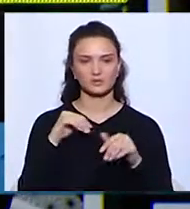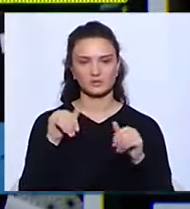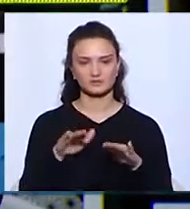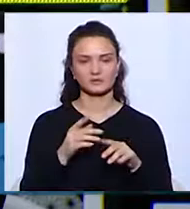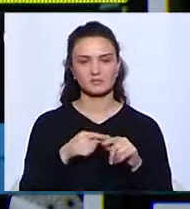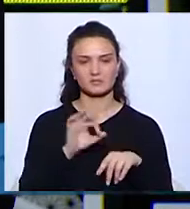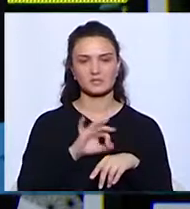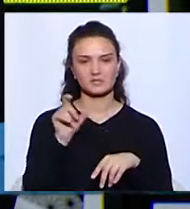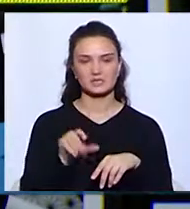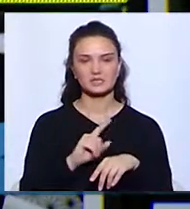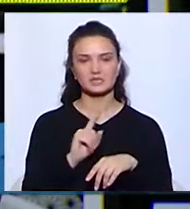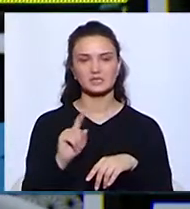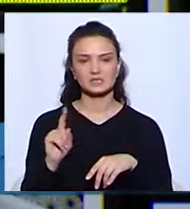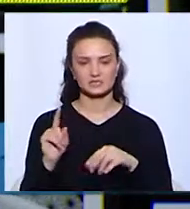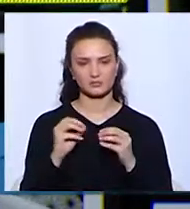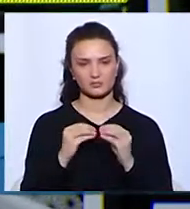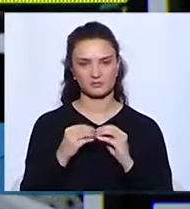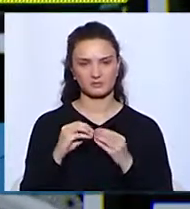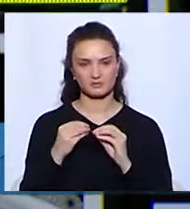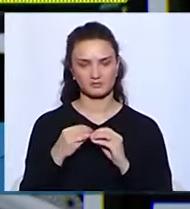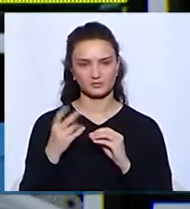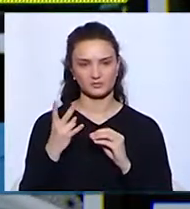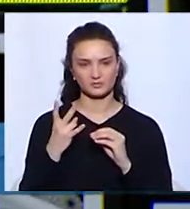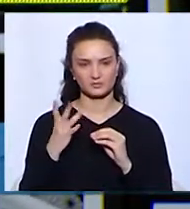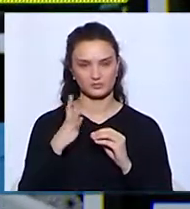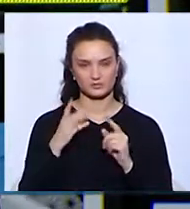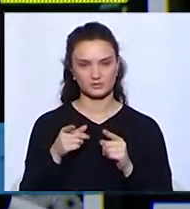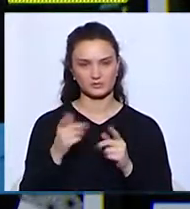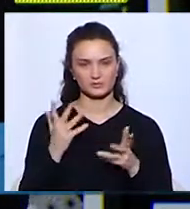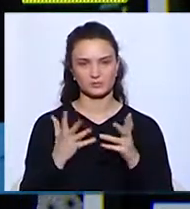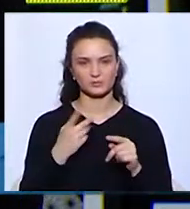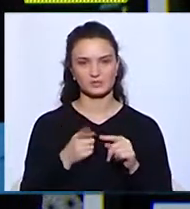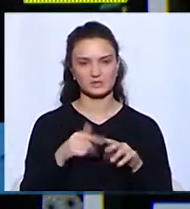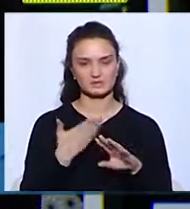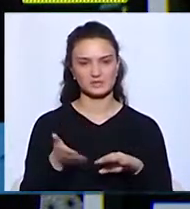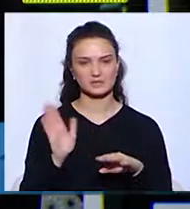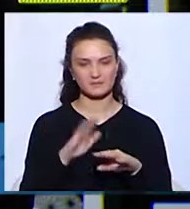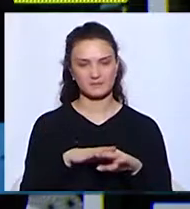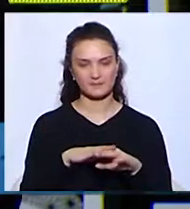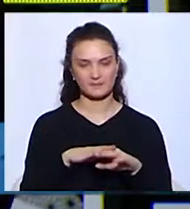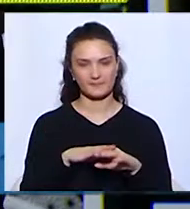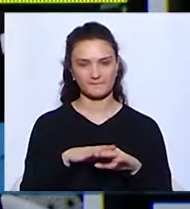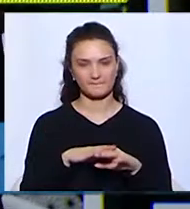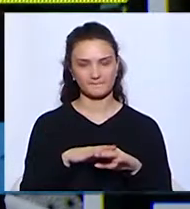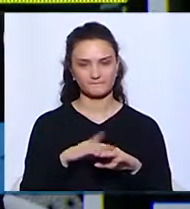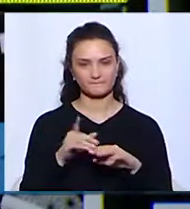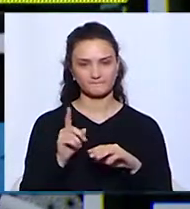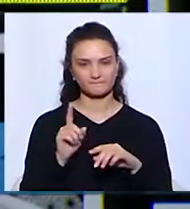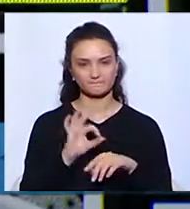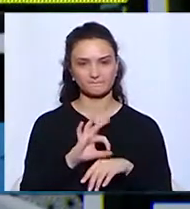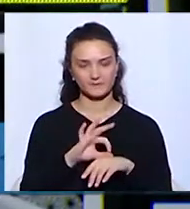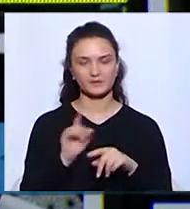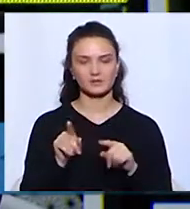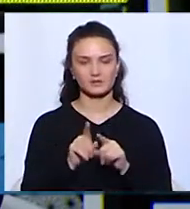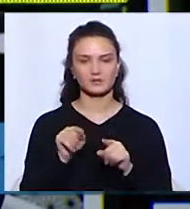ამ პაციენტს რა ტიპის რეჰიდრატაცია უნდა დაენიშნოს. თუ ეს მძიმე გაუწყლოება, მაშინ რა თქმა